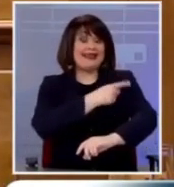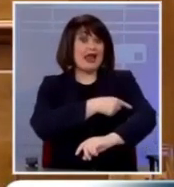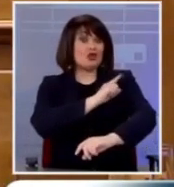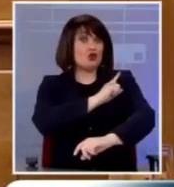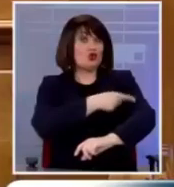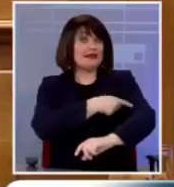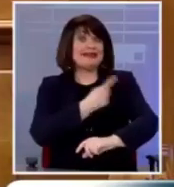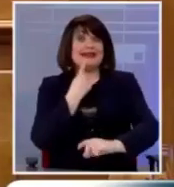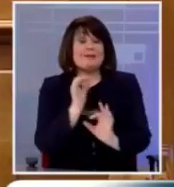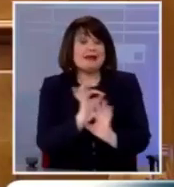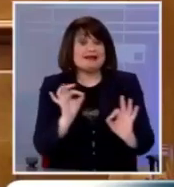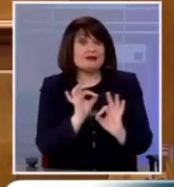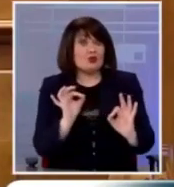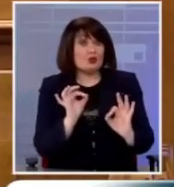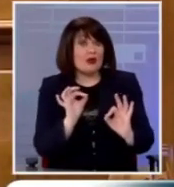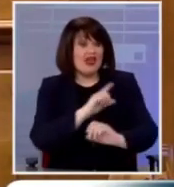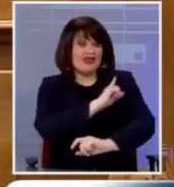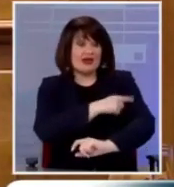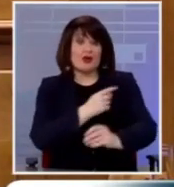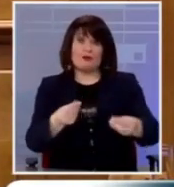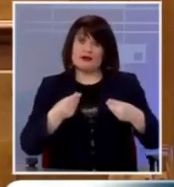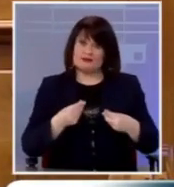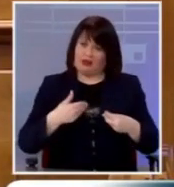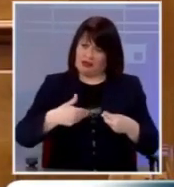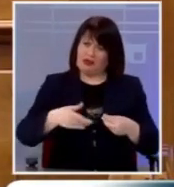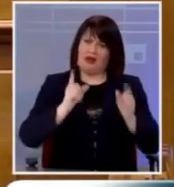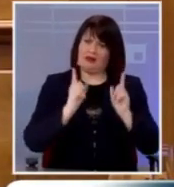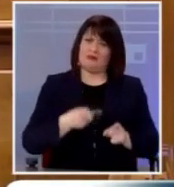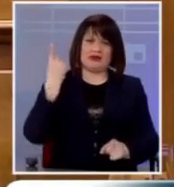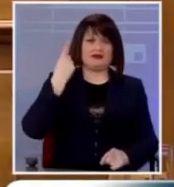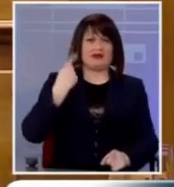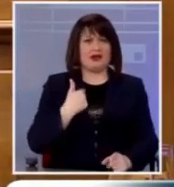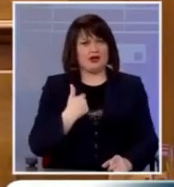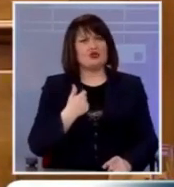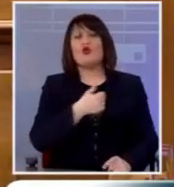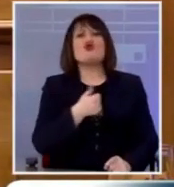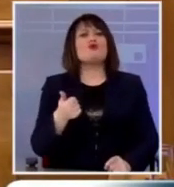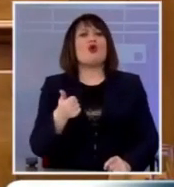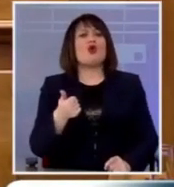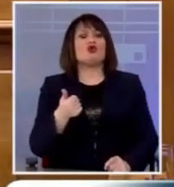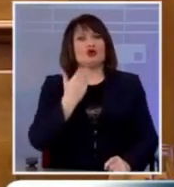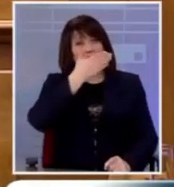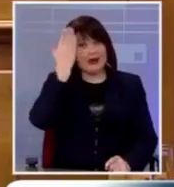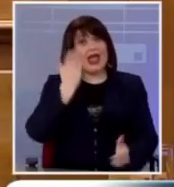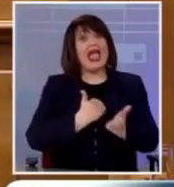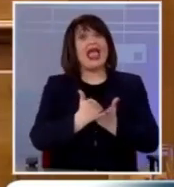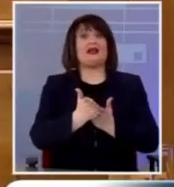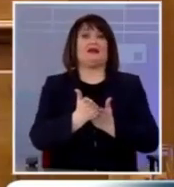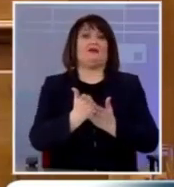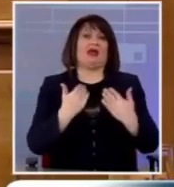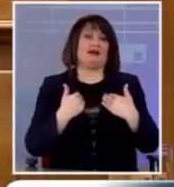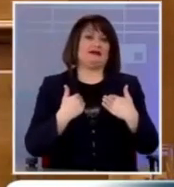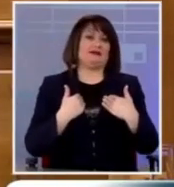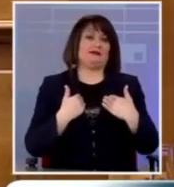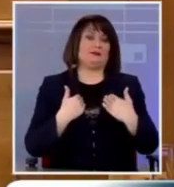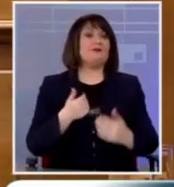όχι βεβαιοτήτων. Δυνατοτήτων που θα κριθούν όχι μόνο από την εντυμότητα των προθέσεών μας,